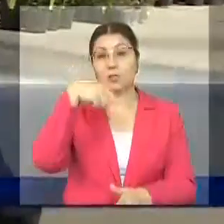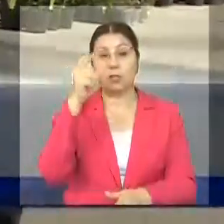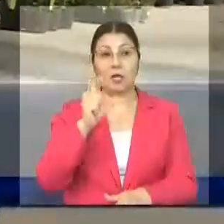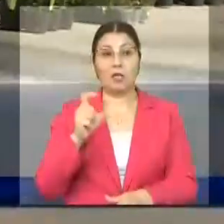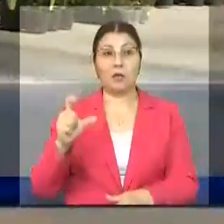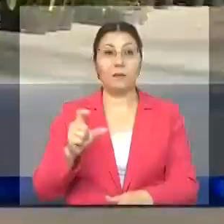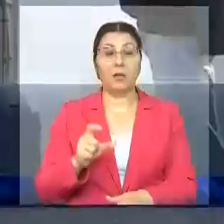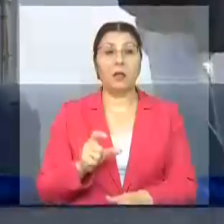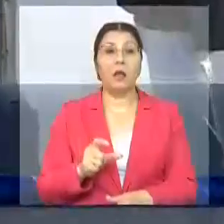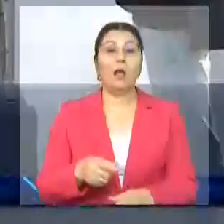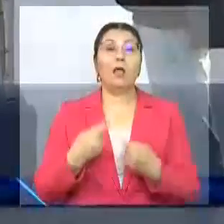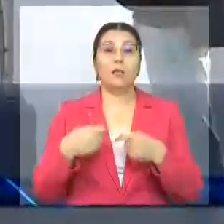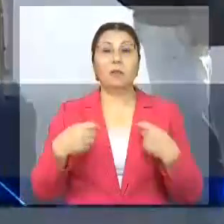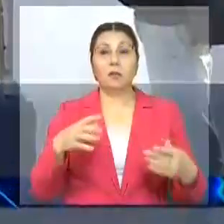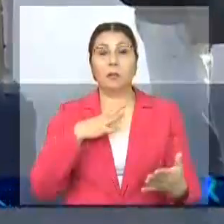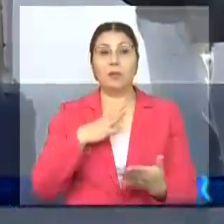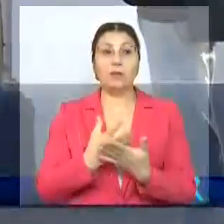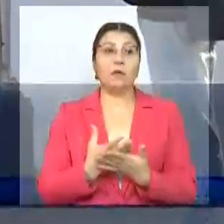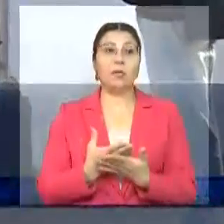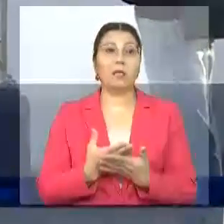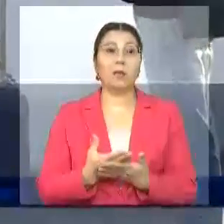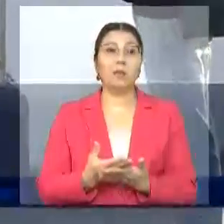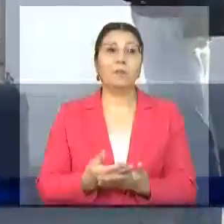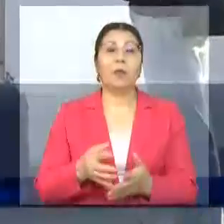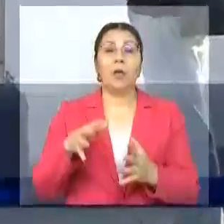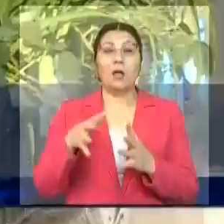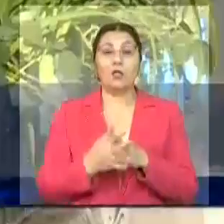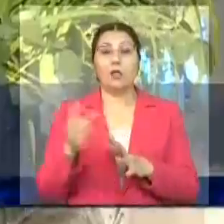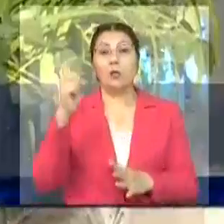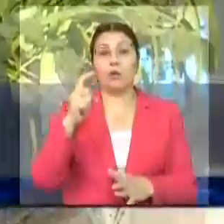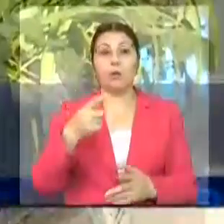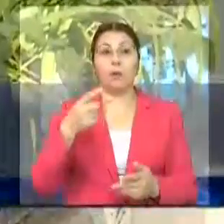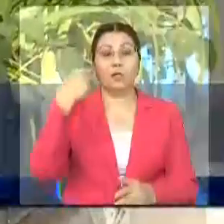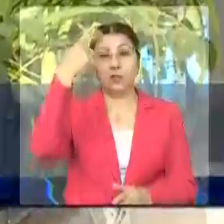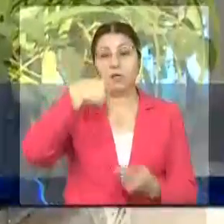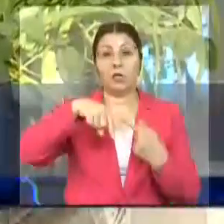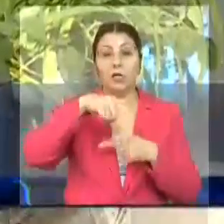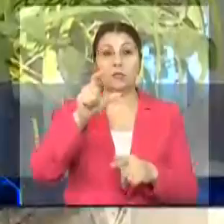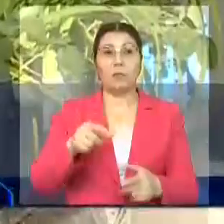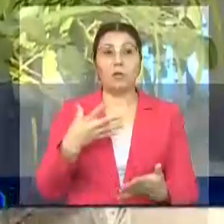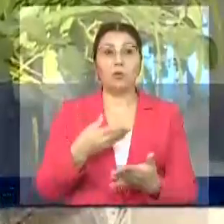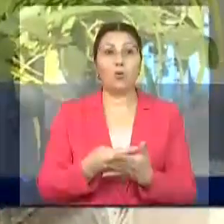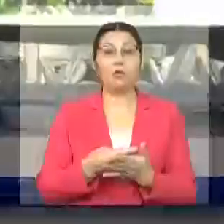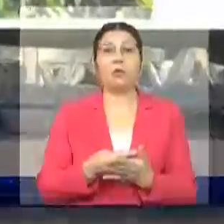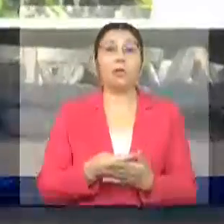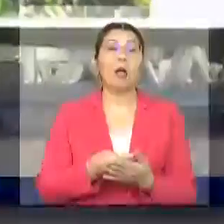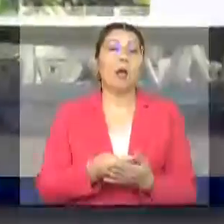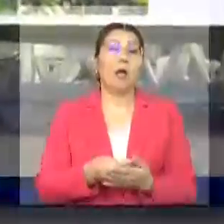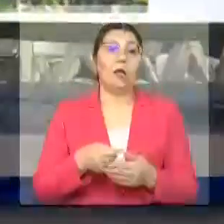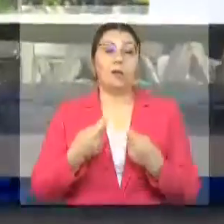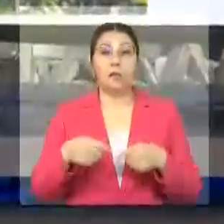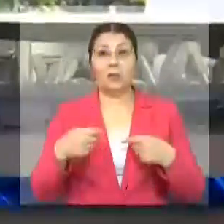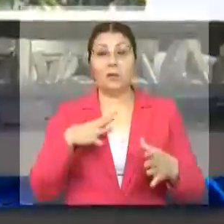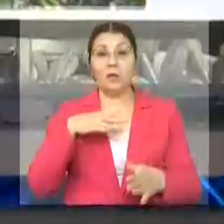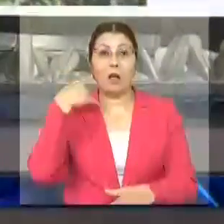өз өнімдерін ұсынды. Жәрмеңкеде көшет өсірумен айналысатын шаруа қожалықтары мен жеке кәсіпкерлер өздерінің өнімдерін ұсынды. Мамандардың